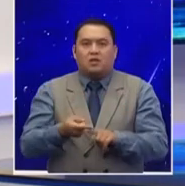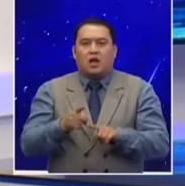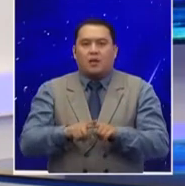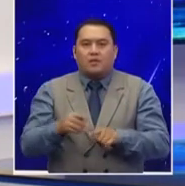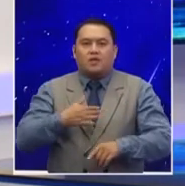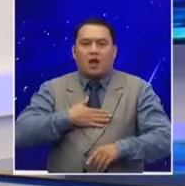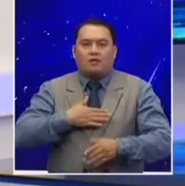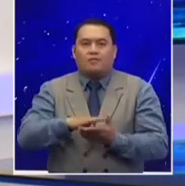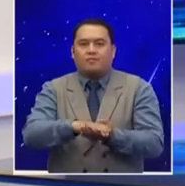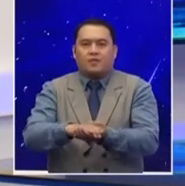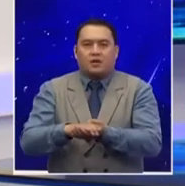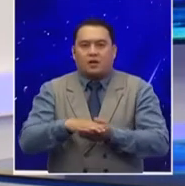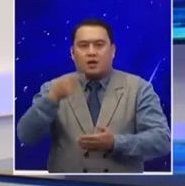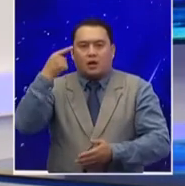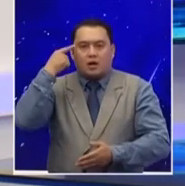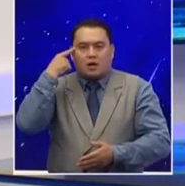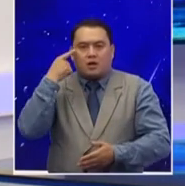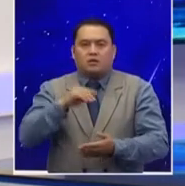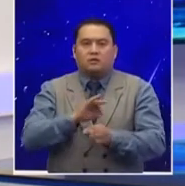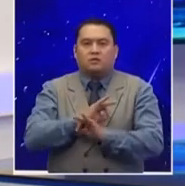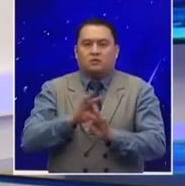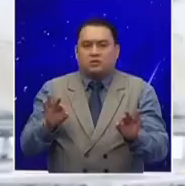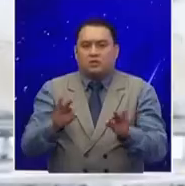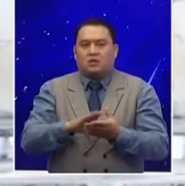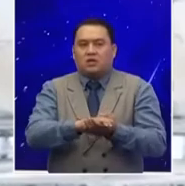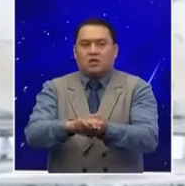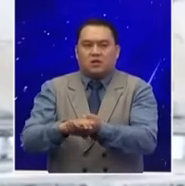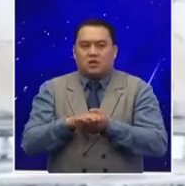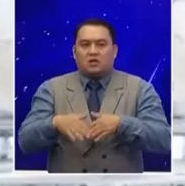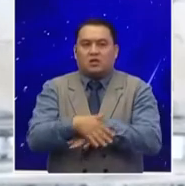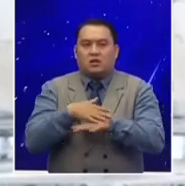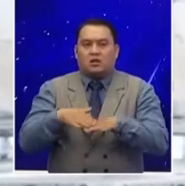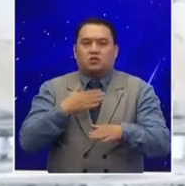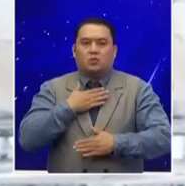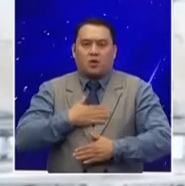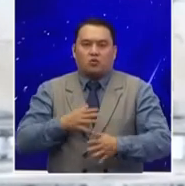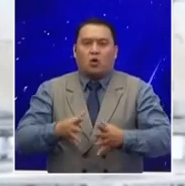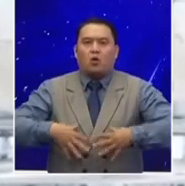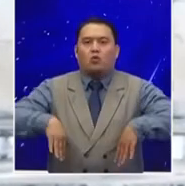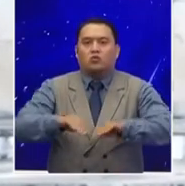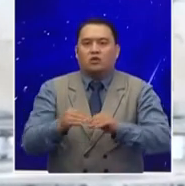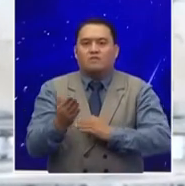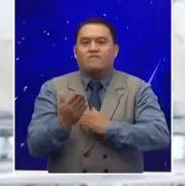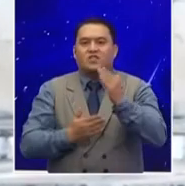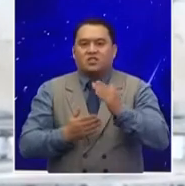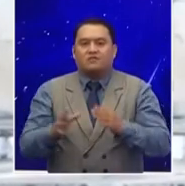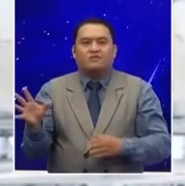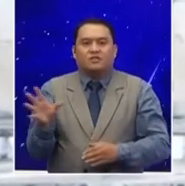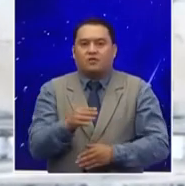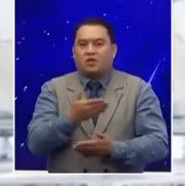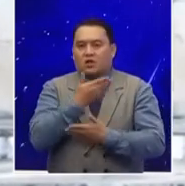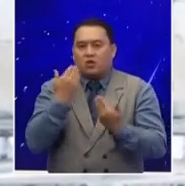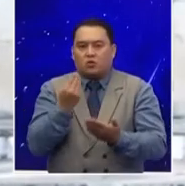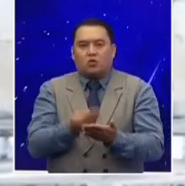«Для меня мир в Кыргызстане, целостность страны, единство нашего народа и спокойствие в обществе превыше всего. Нет